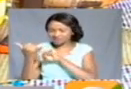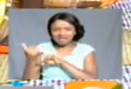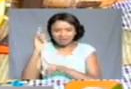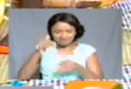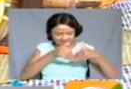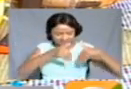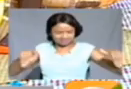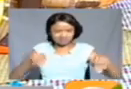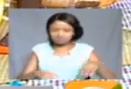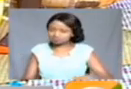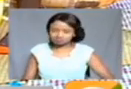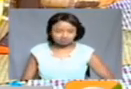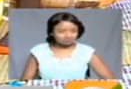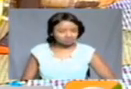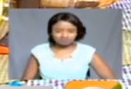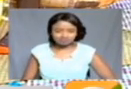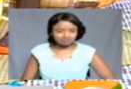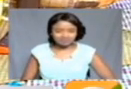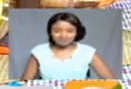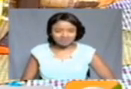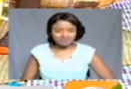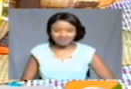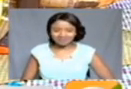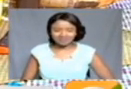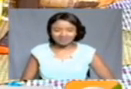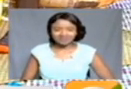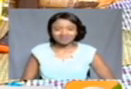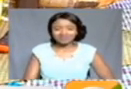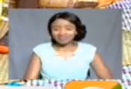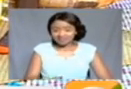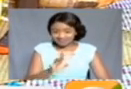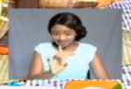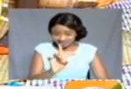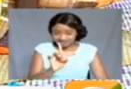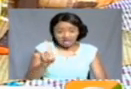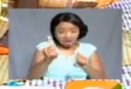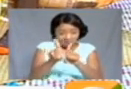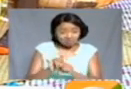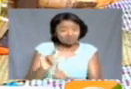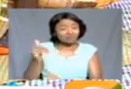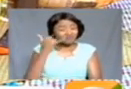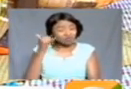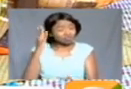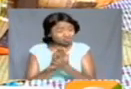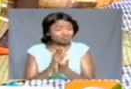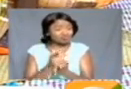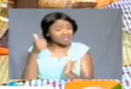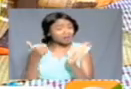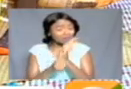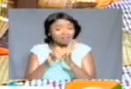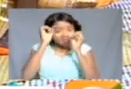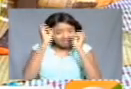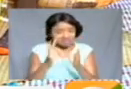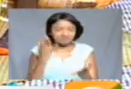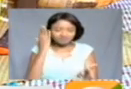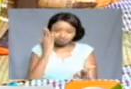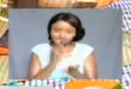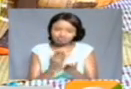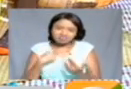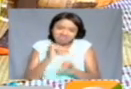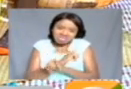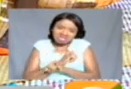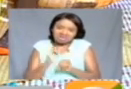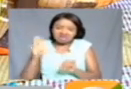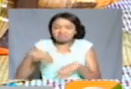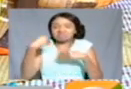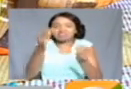pamoja? Unaona? Yaani kama simu yako kuepusha ile lawama. Lakini simu inavishawishi. Lakini tukiwa huru na mimi nikuachie